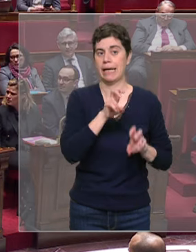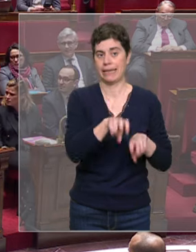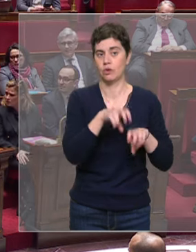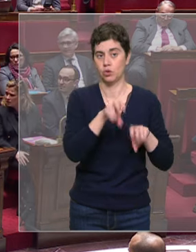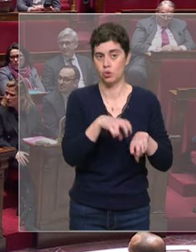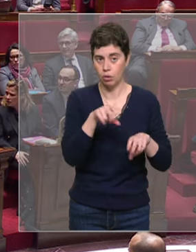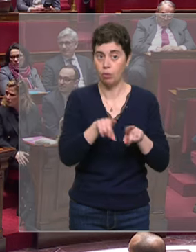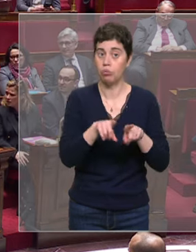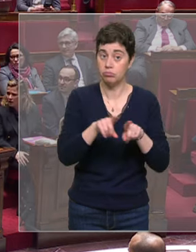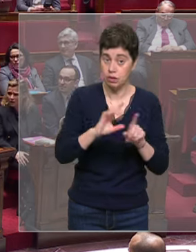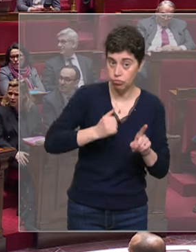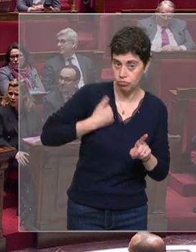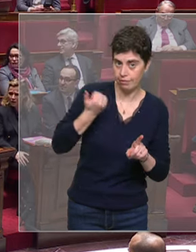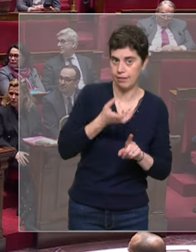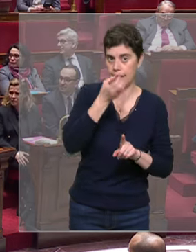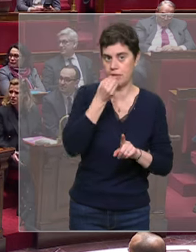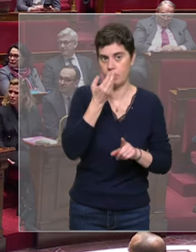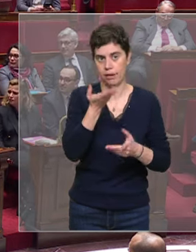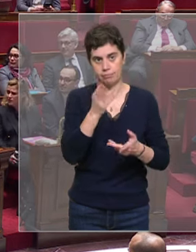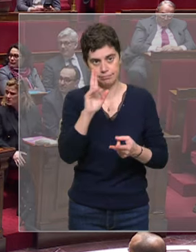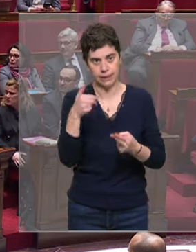de la souveraineté alimentaire.